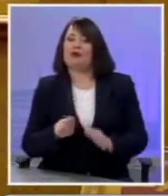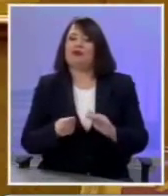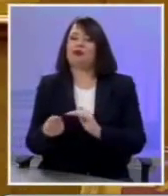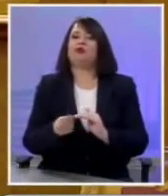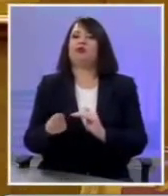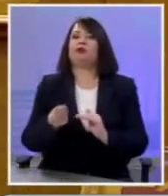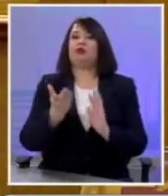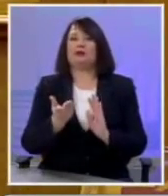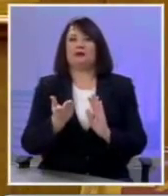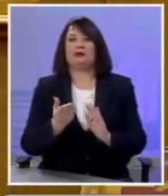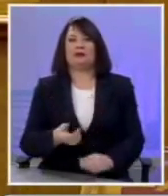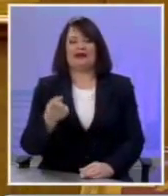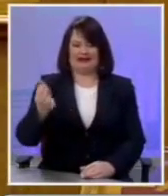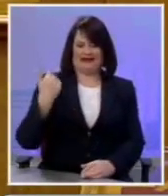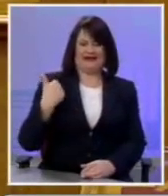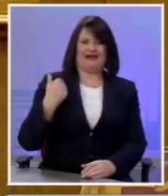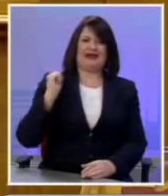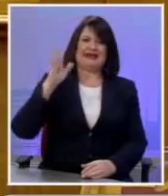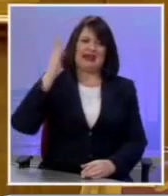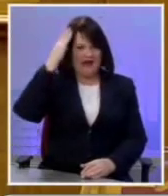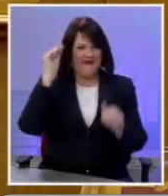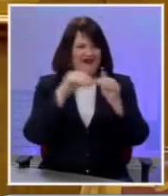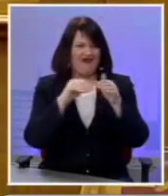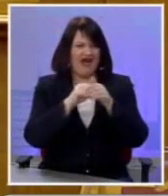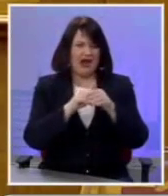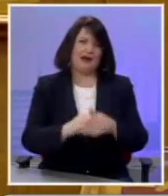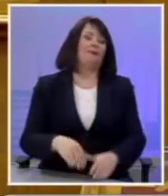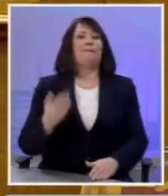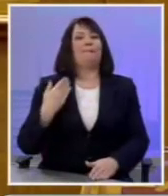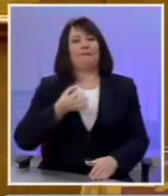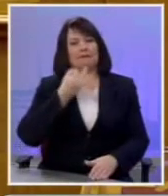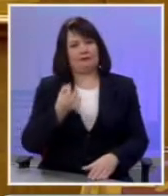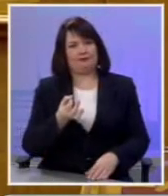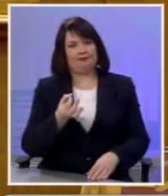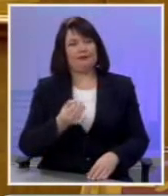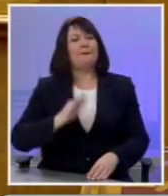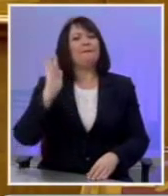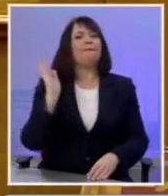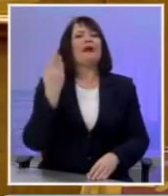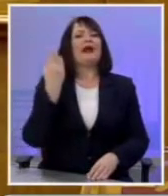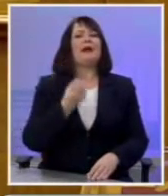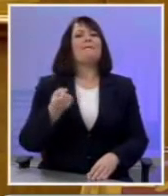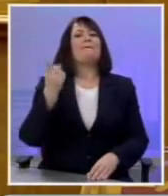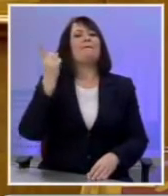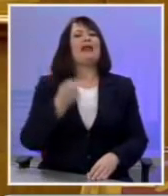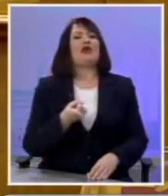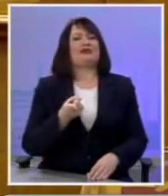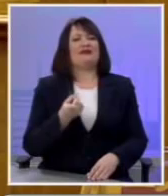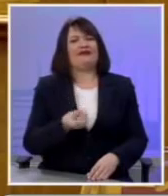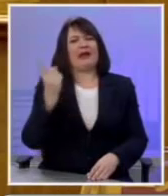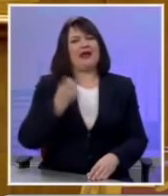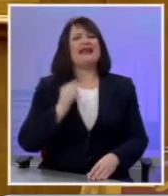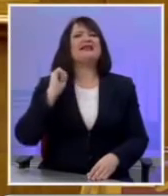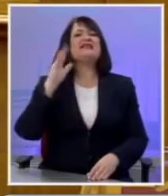Μας λέτε λοιπόν για ξένα κεφάλαια. Όπως είπα και νωρίτερα, και στο παρελθόν η πλειοψηφία των μετοχών ήταν